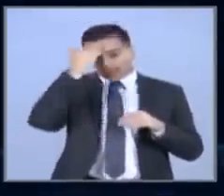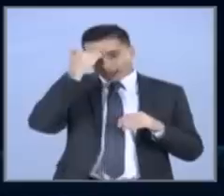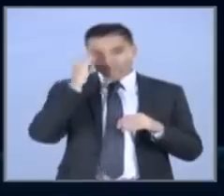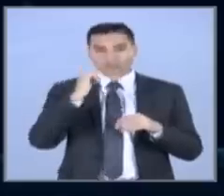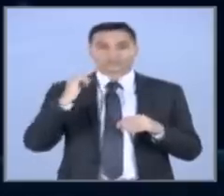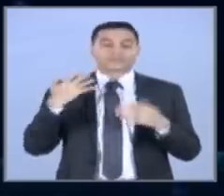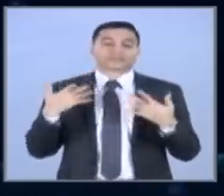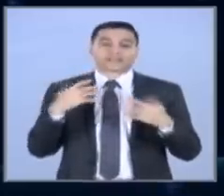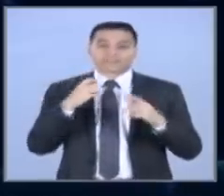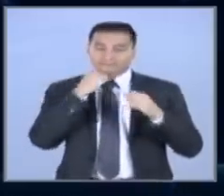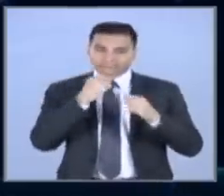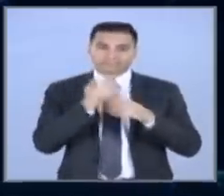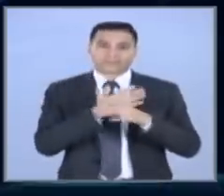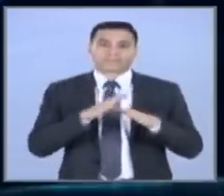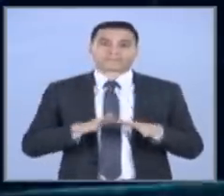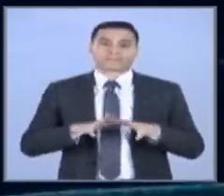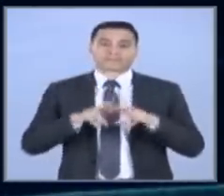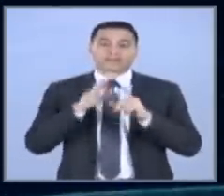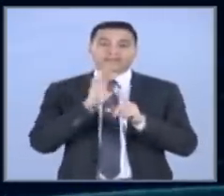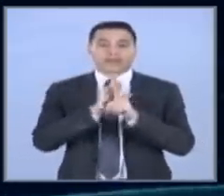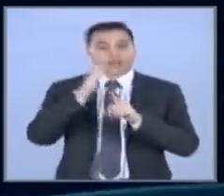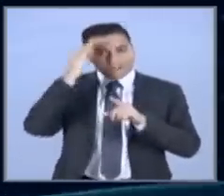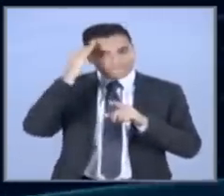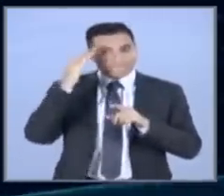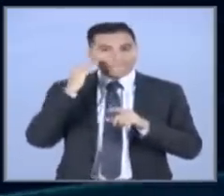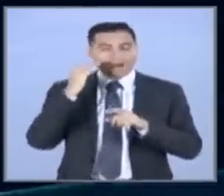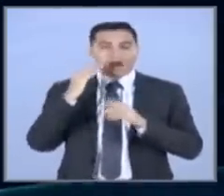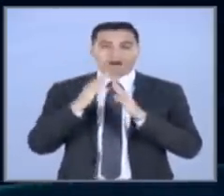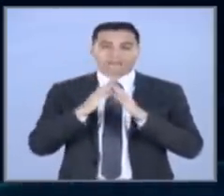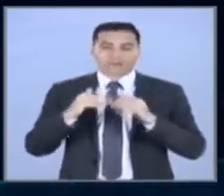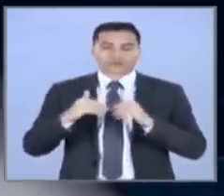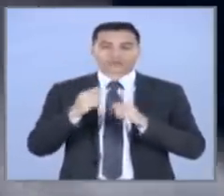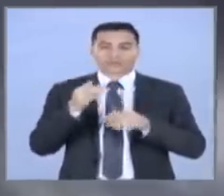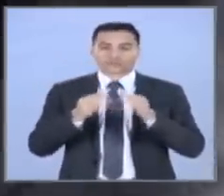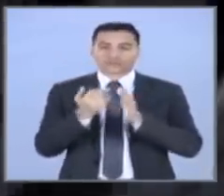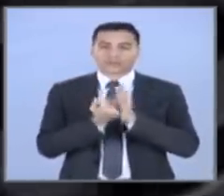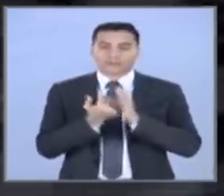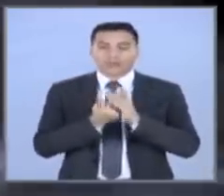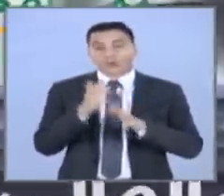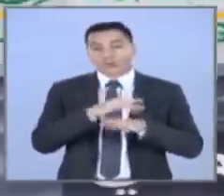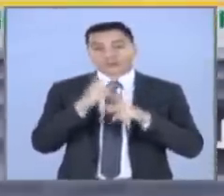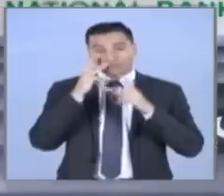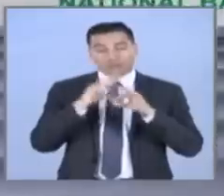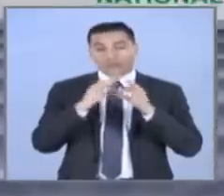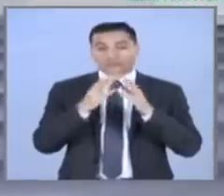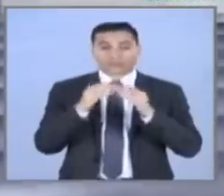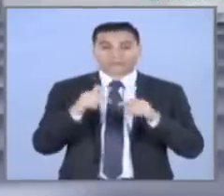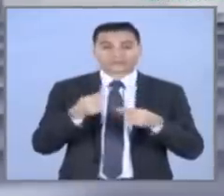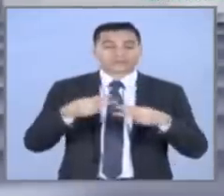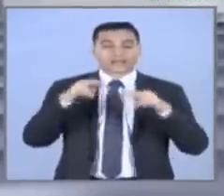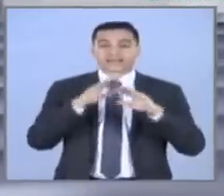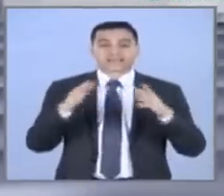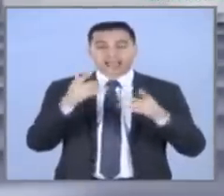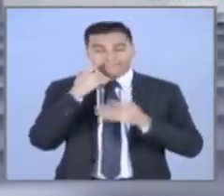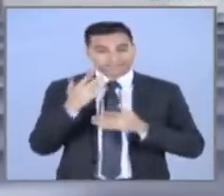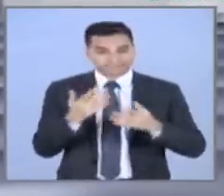297,500 جنيه في خزنة البنك الأهلي لدعم المرأة المعيلة والشمول المالي. تعالوا نشوف عائلات مصر النهاردة هيوصلوا